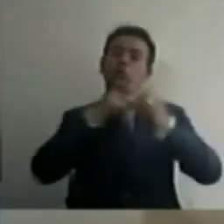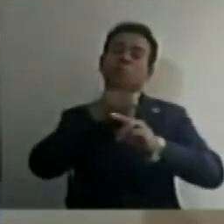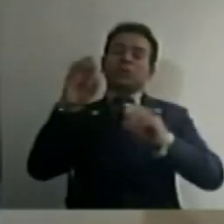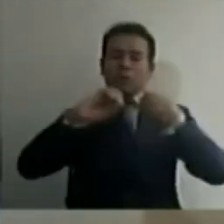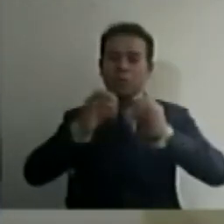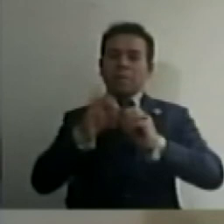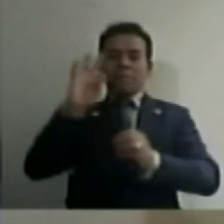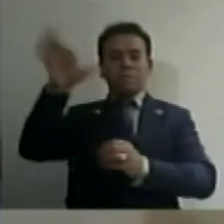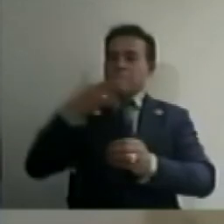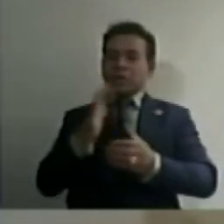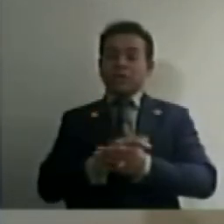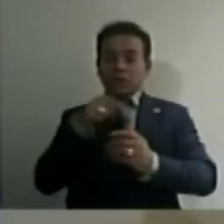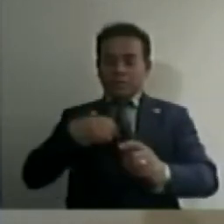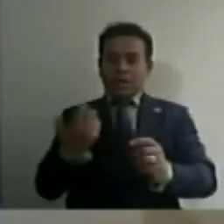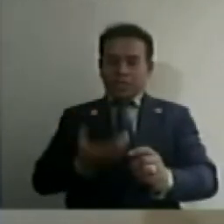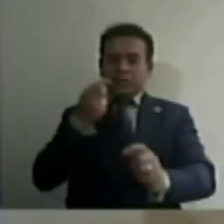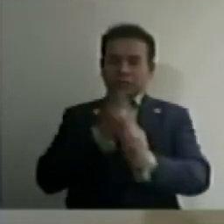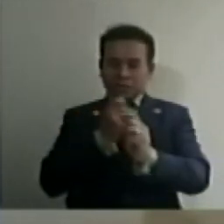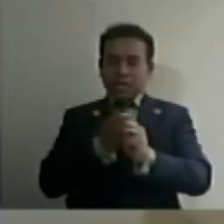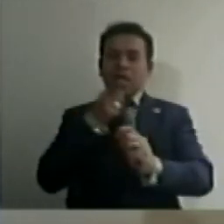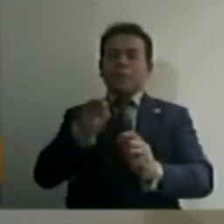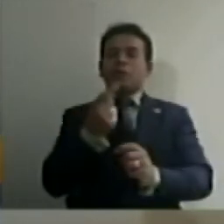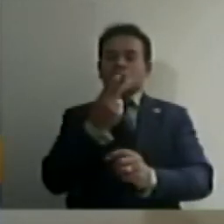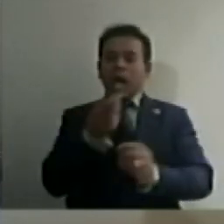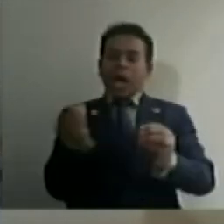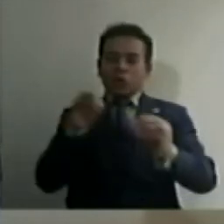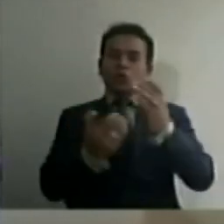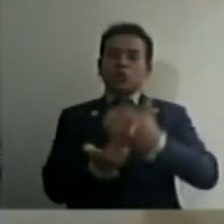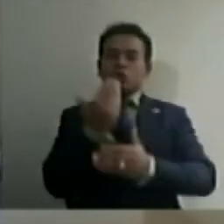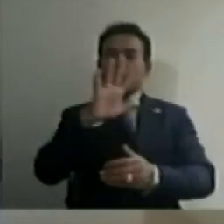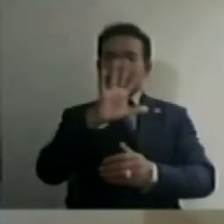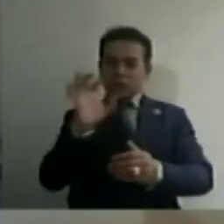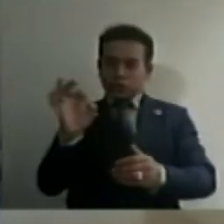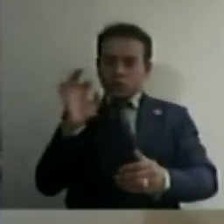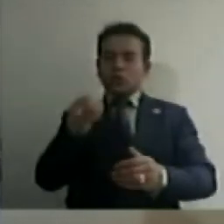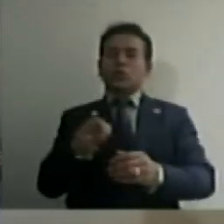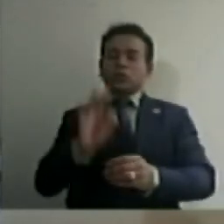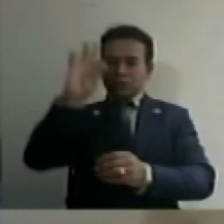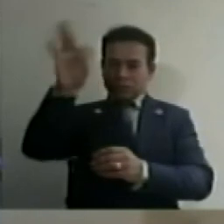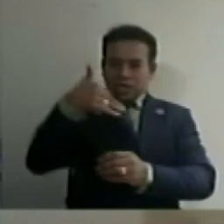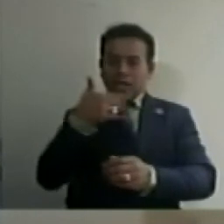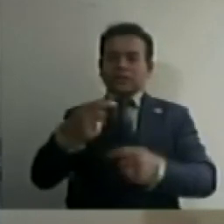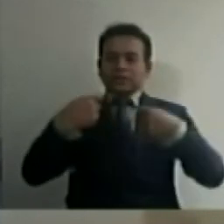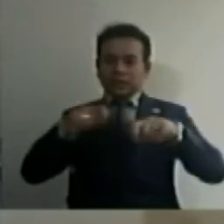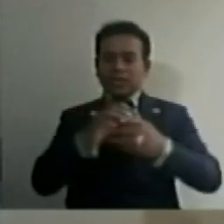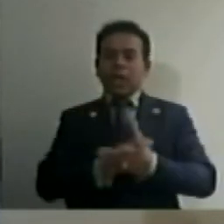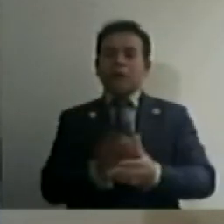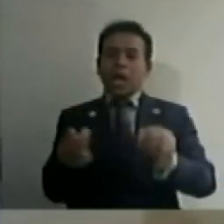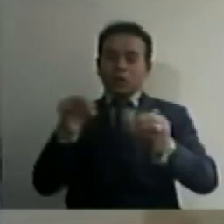400-500 নতুন আরো ভেন্টিলেটর এবং 400-500 অক্সিজেনেটর এগুলো আমরা